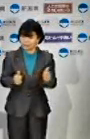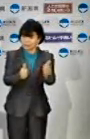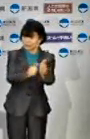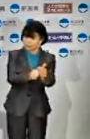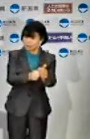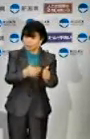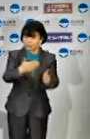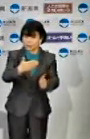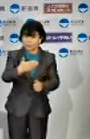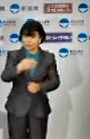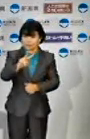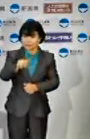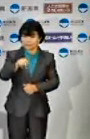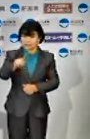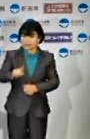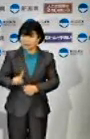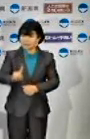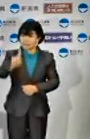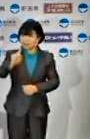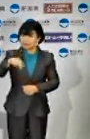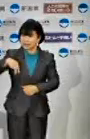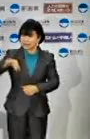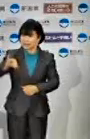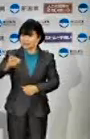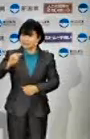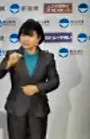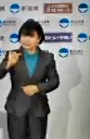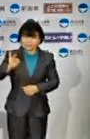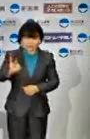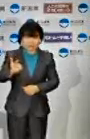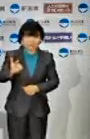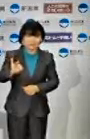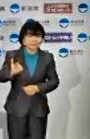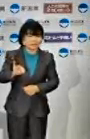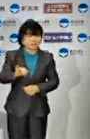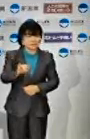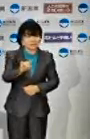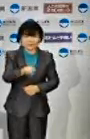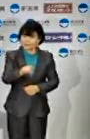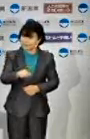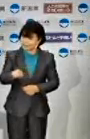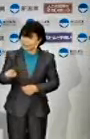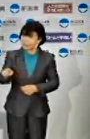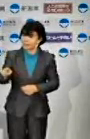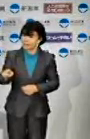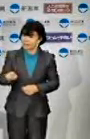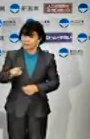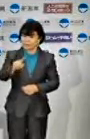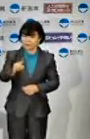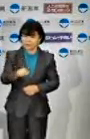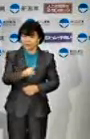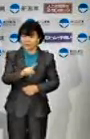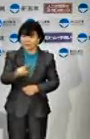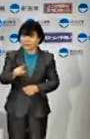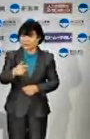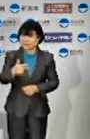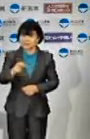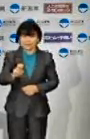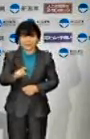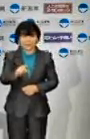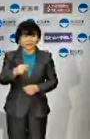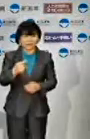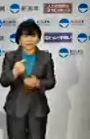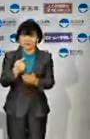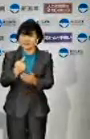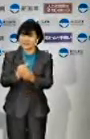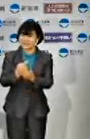年のヒット曲はズバリ伸びしろで、 あ、そうなんですか。あ、それ引っ掛けておっしゃってる 歌詞にが伸びしろしかないというのを連呼しているような